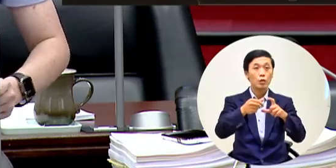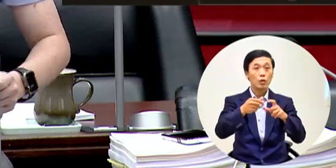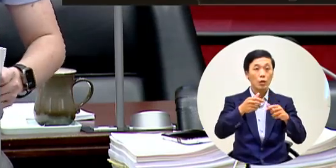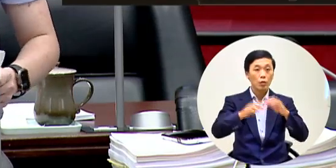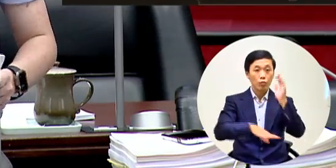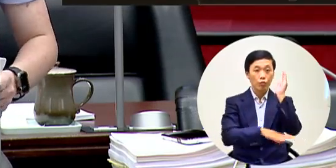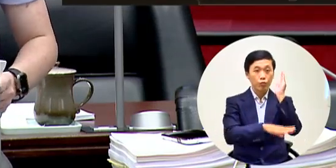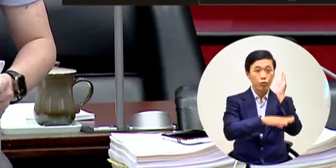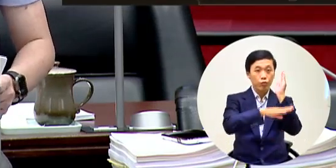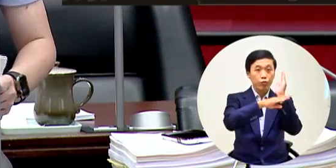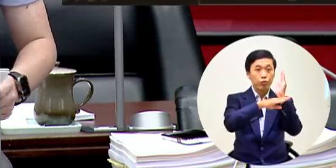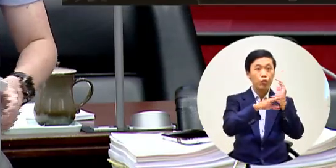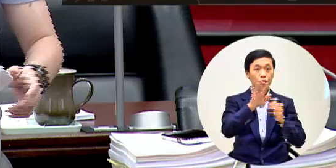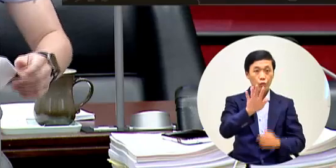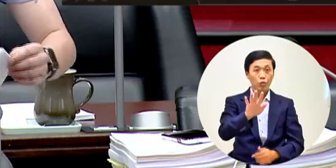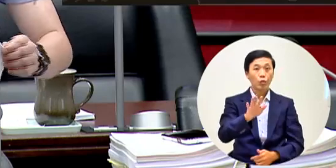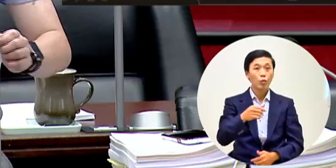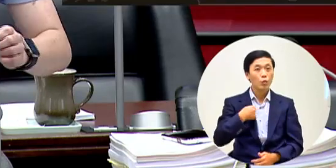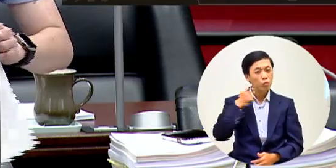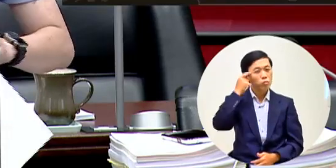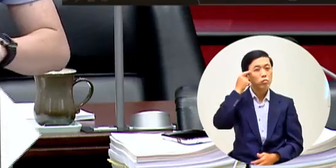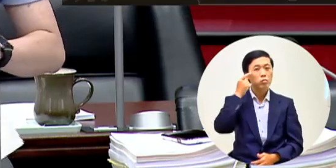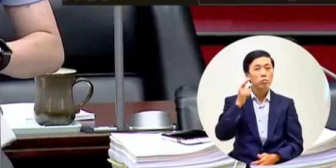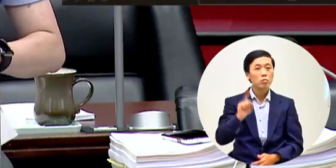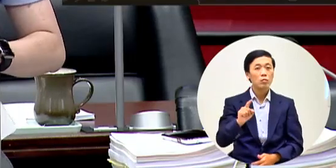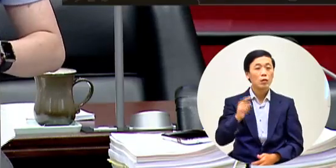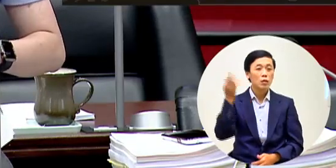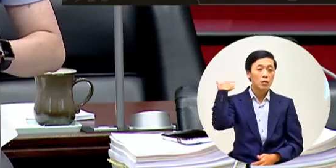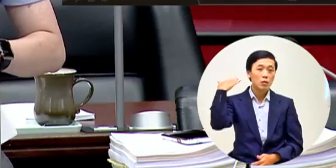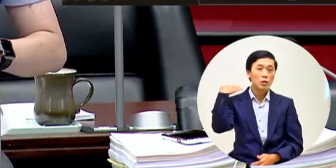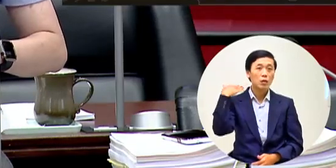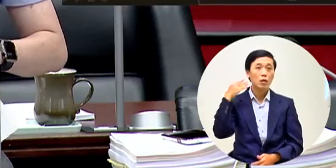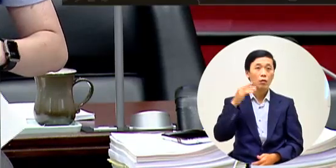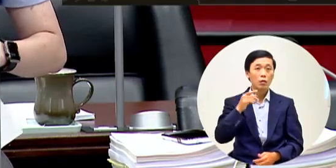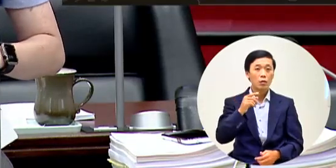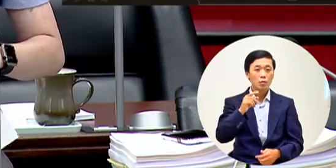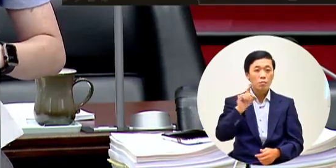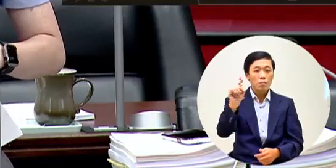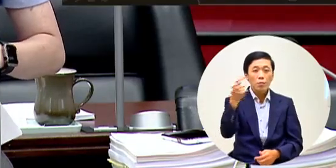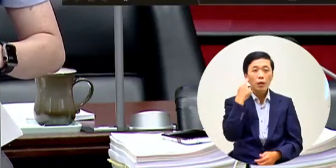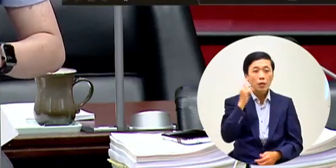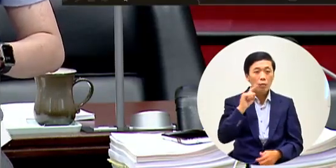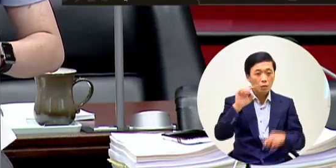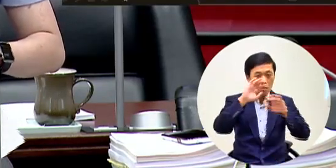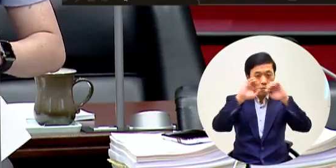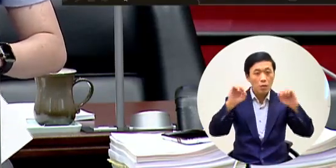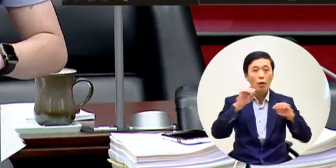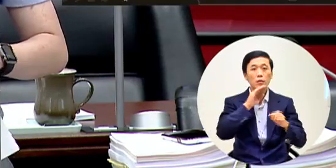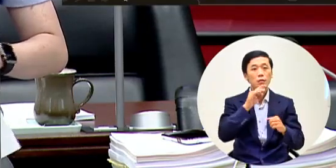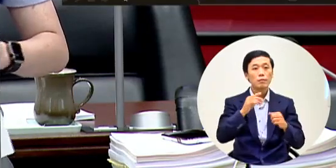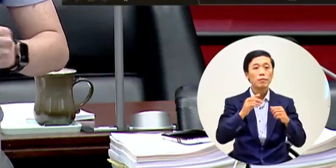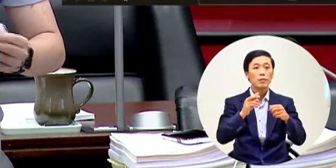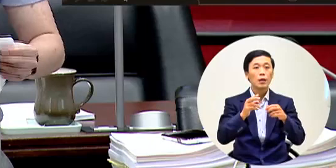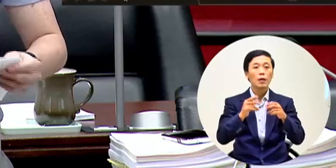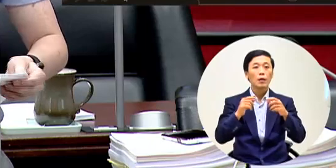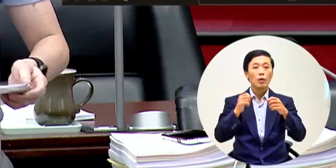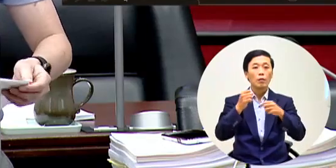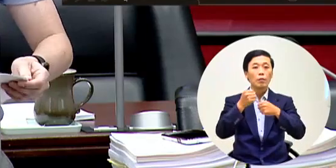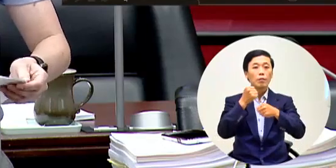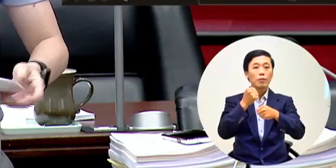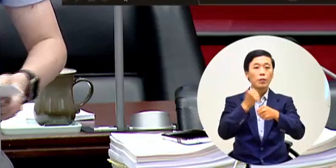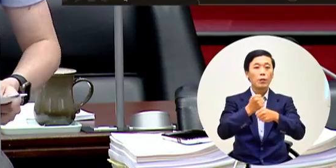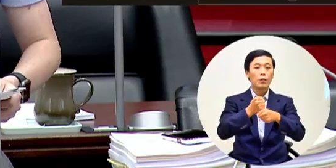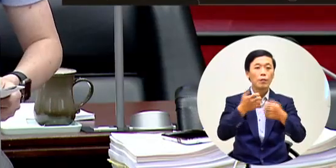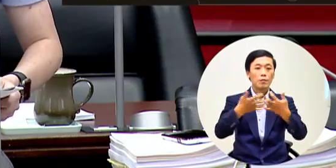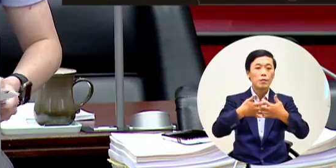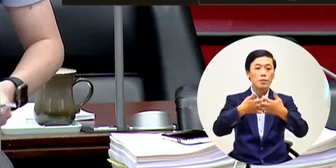盐城区的淹水，我想这是咱那时候归咎是因为是人为的因素啦，因为人迄机械歹，既然